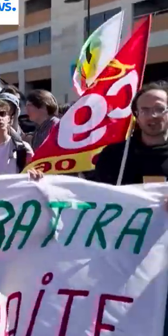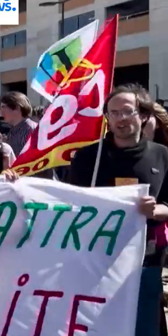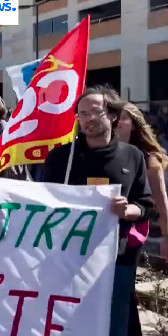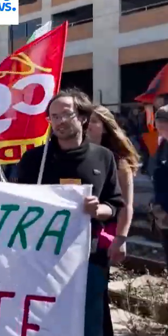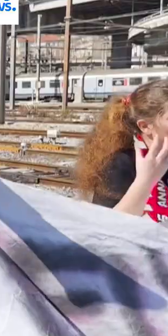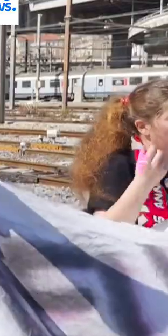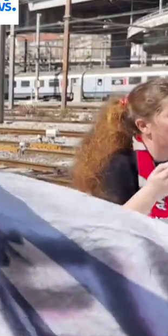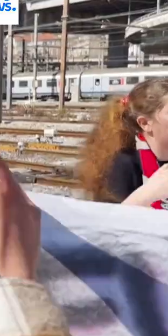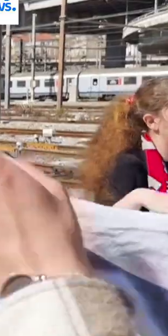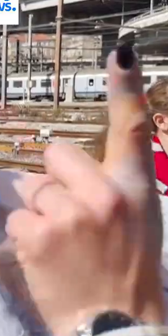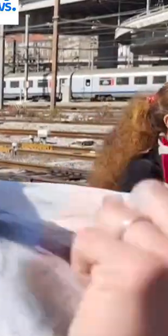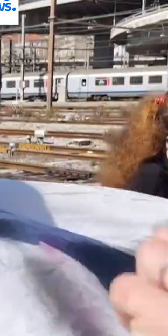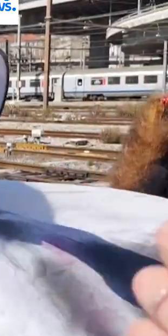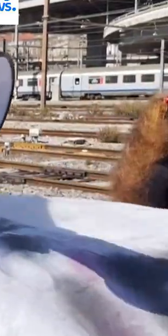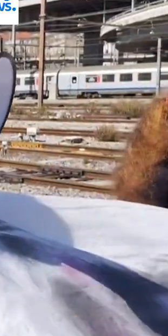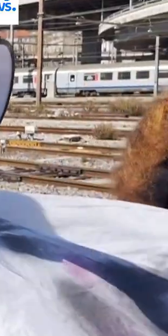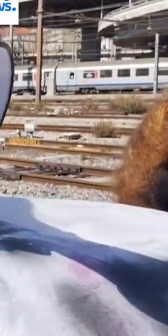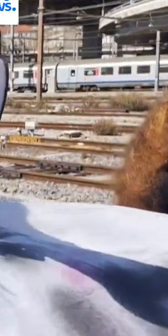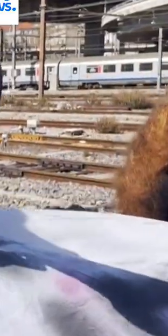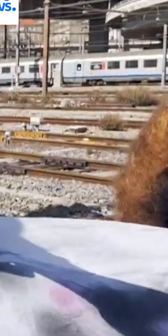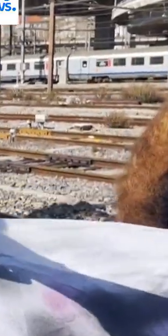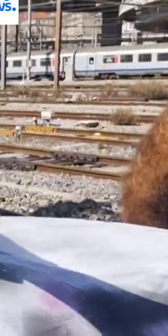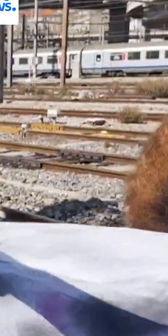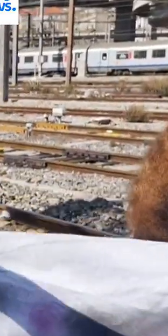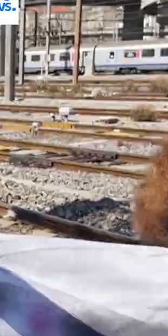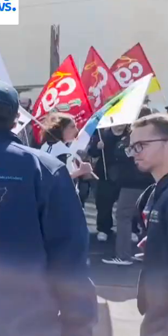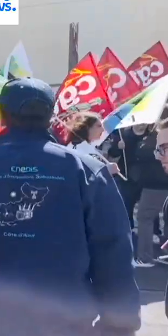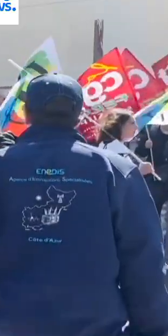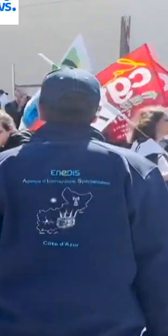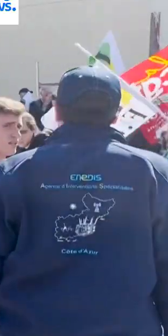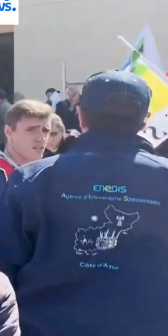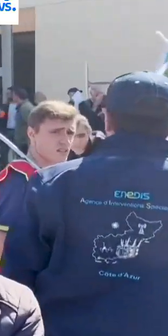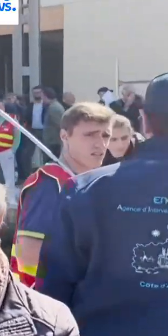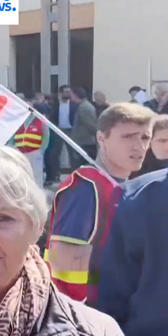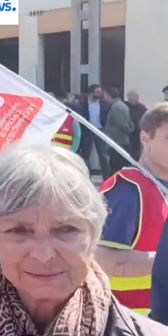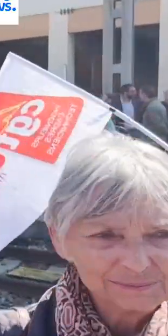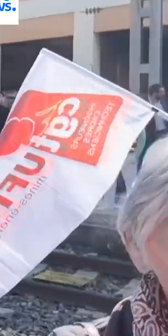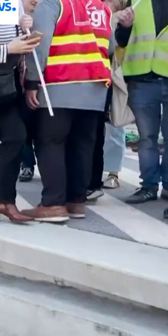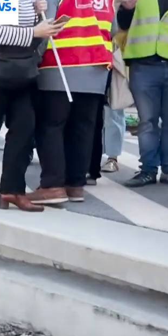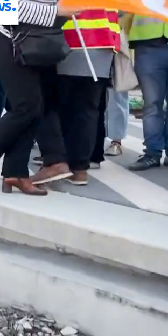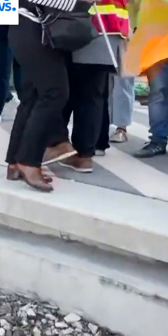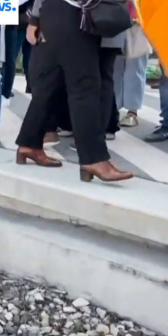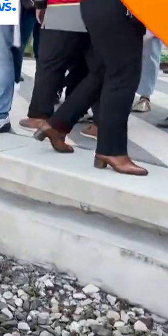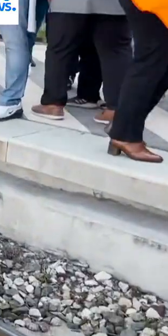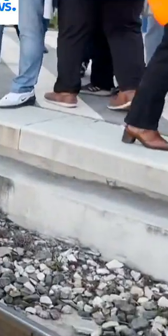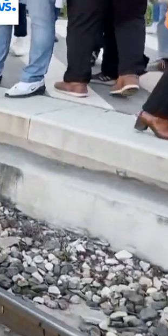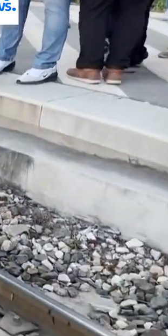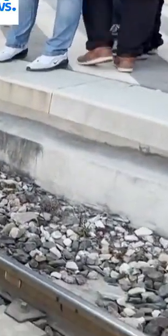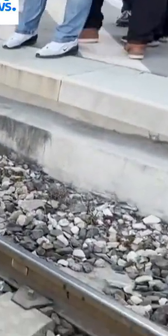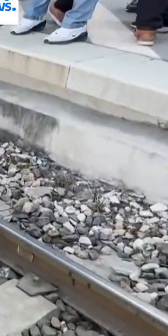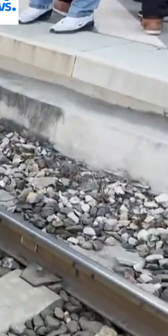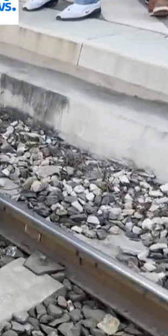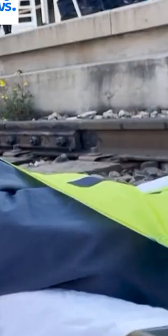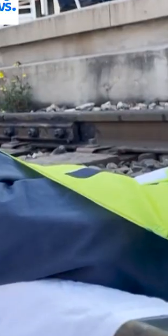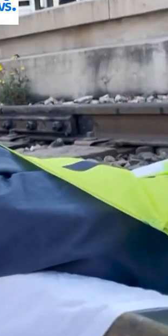la nôtre, c'est ramasser les pavés. Mit der Reform will die Regierung eine drohende Lücke in der Rentenkasse schließen.